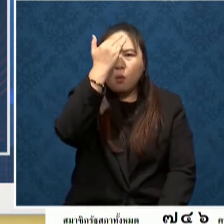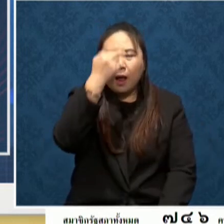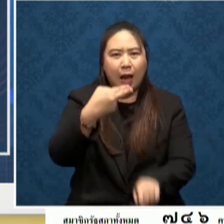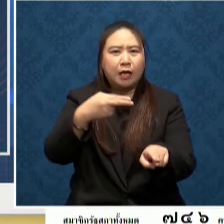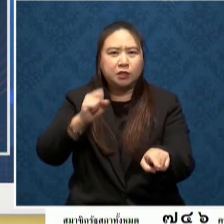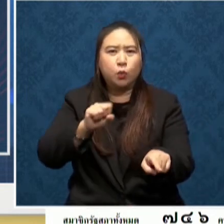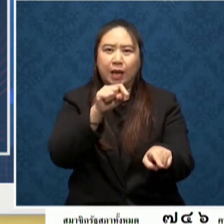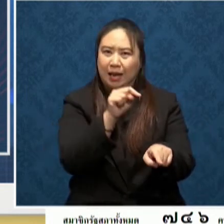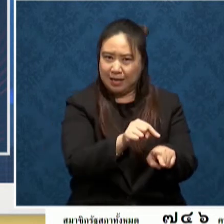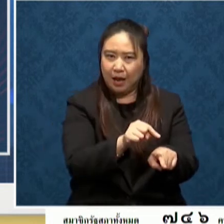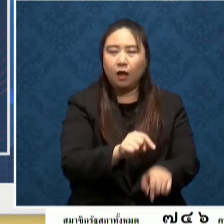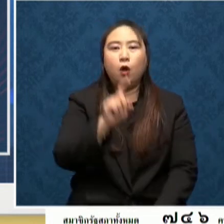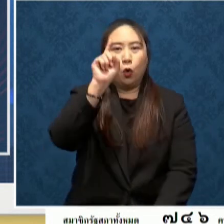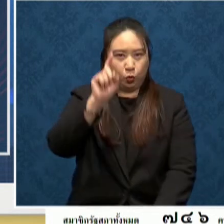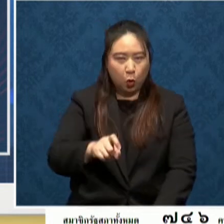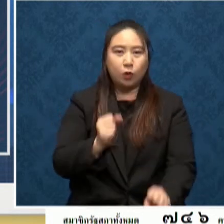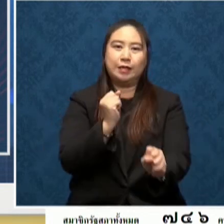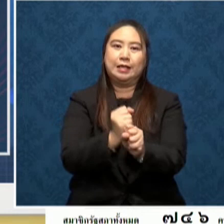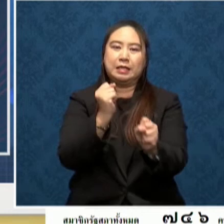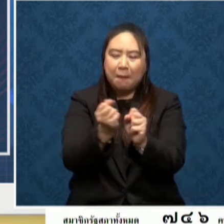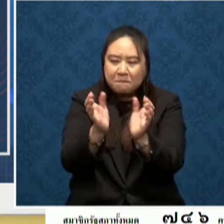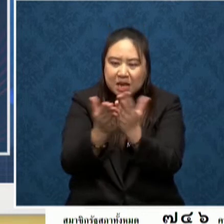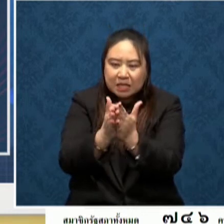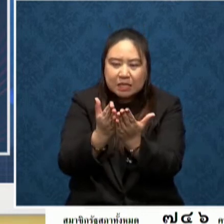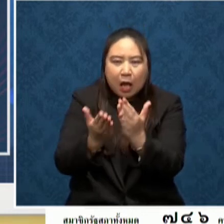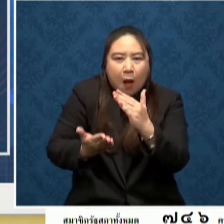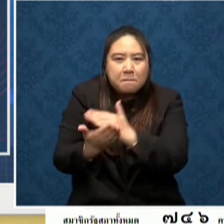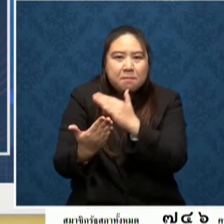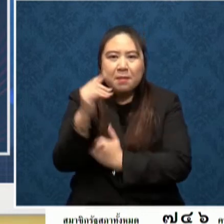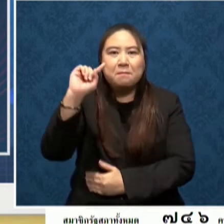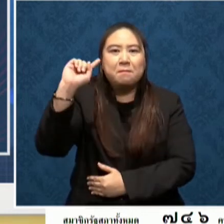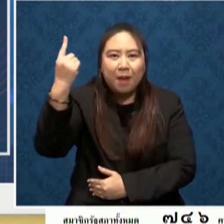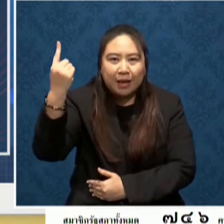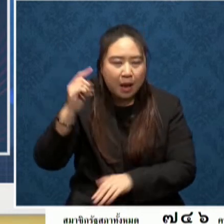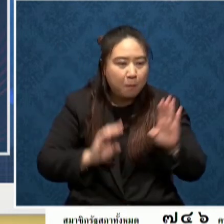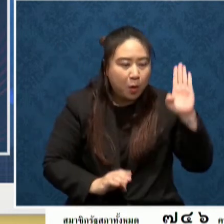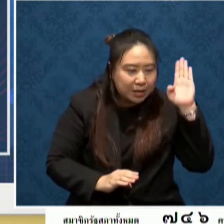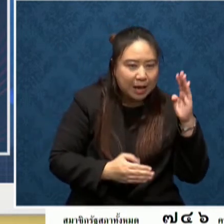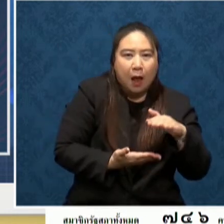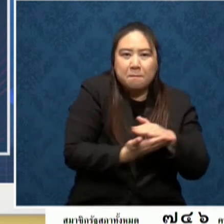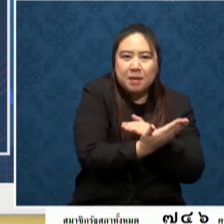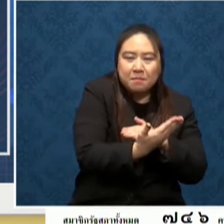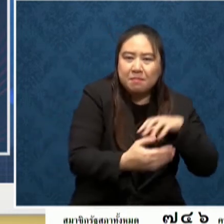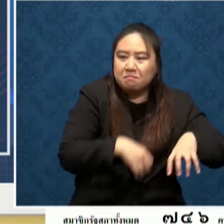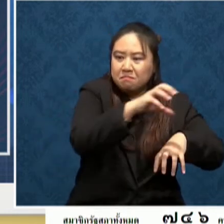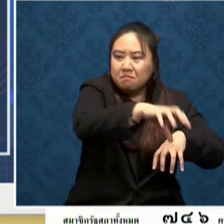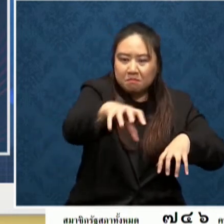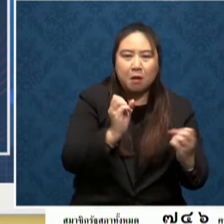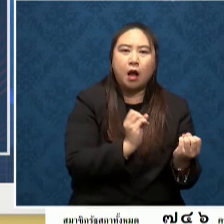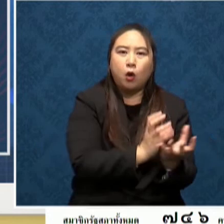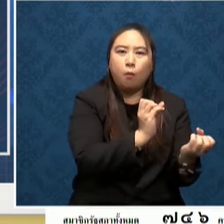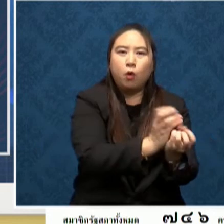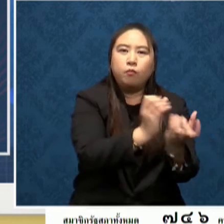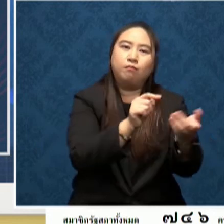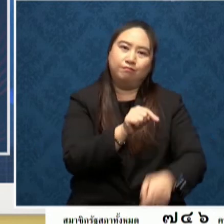ให้ต้องมีการจัดทำตสือกัใหม่หมดกระทบต่อสนัพิม์หายแห่งถ้าท่านจริใจที่จะปฏ